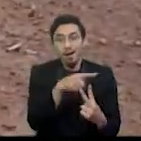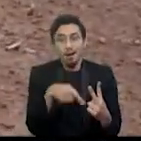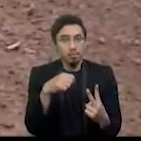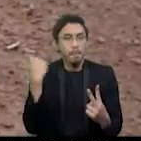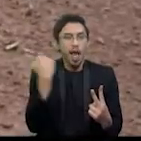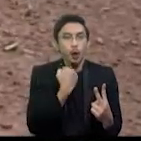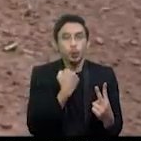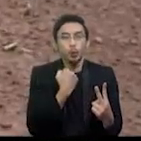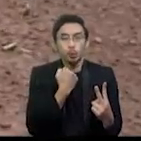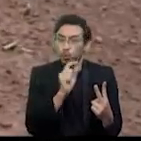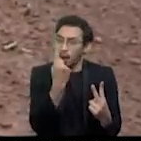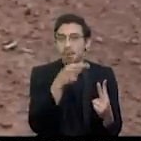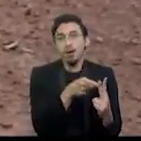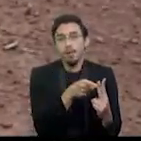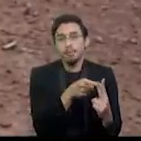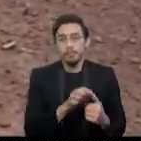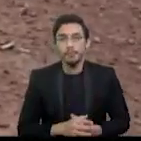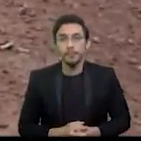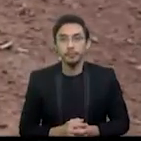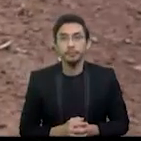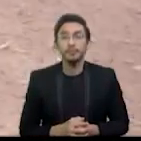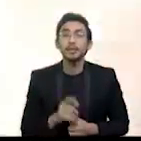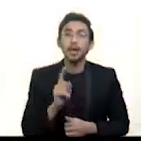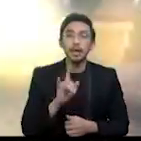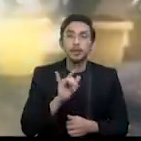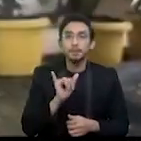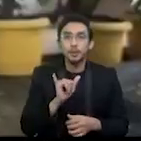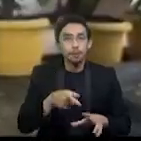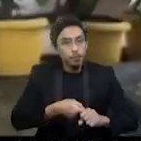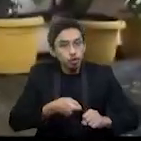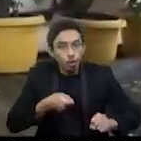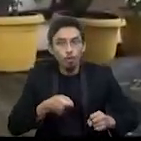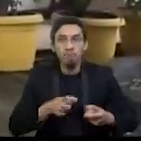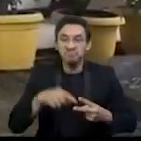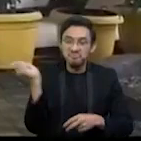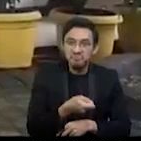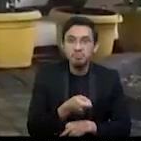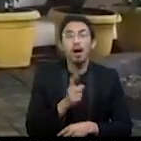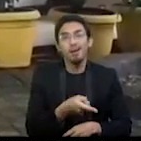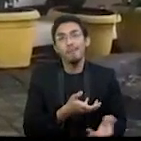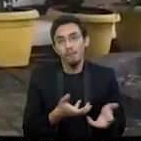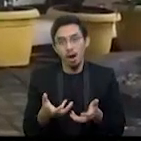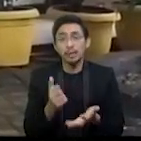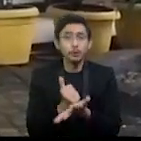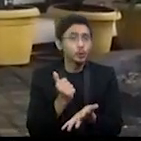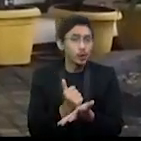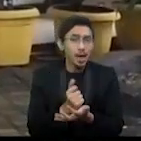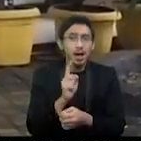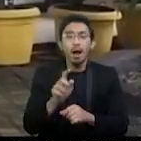eksekutor yang menyerang korban dengan menggunakan senjata tajam. Dengan saat ini ada 18 orang yang kami